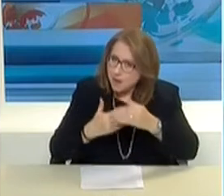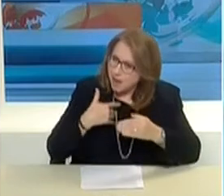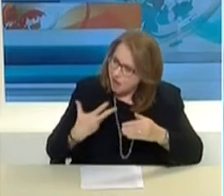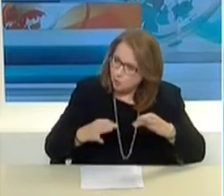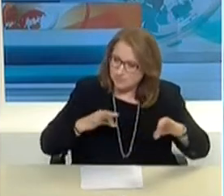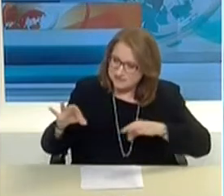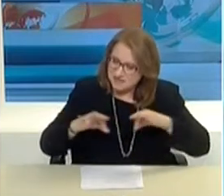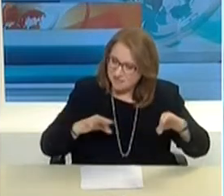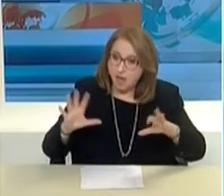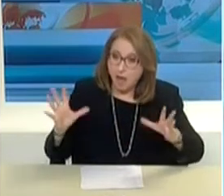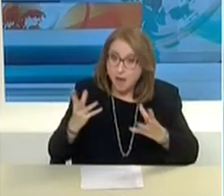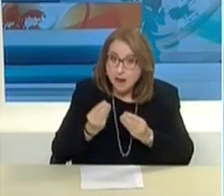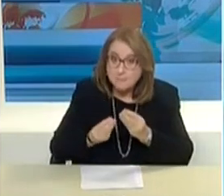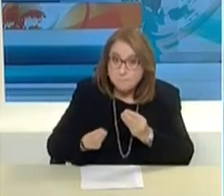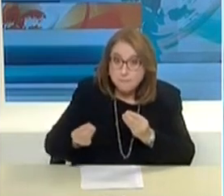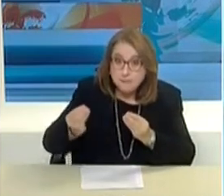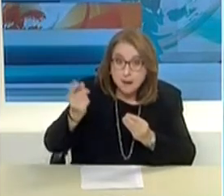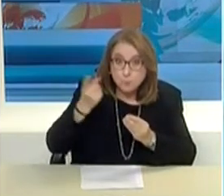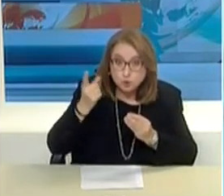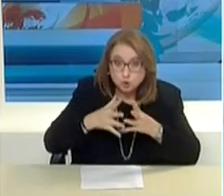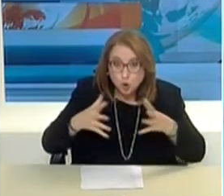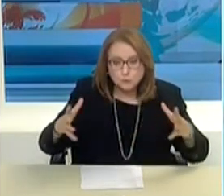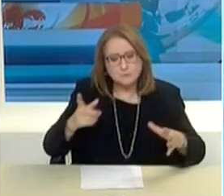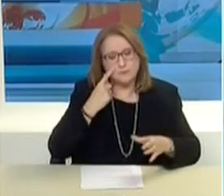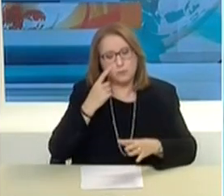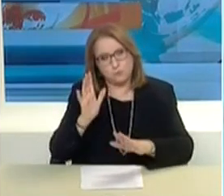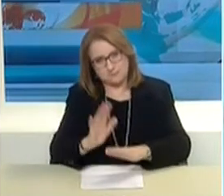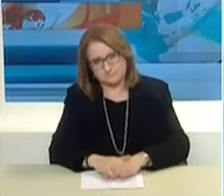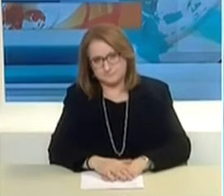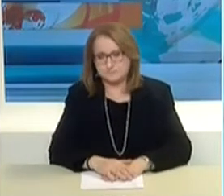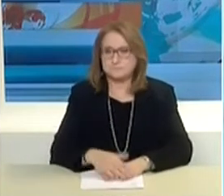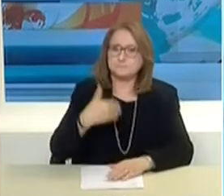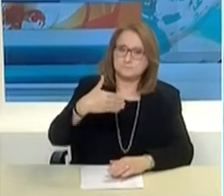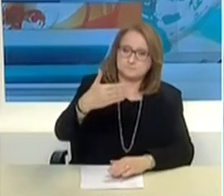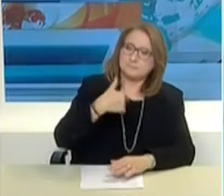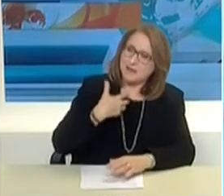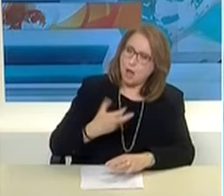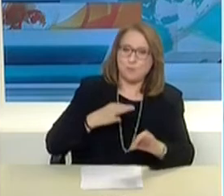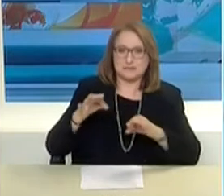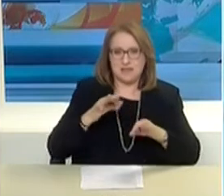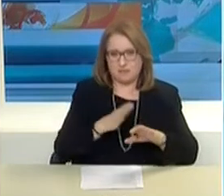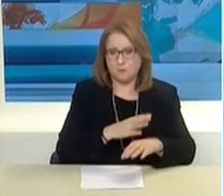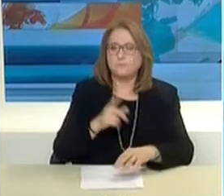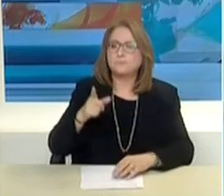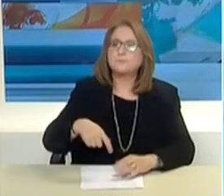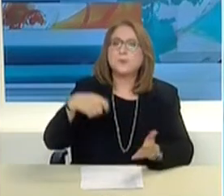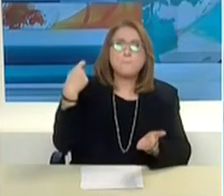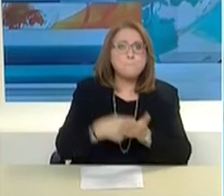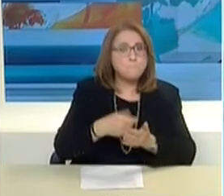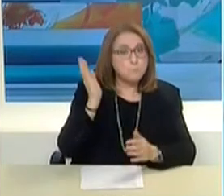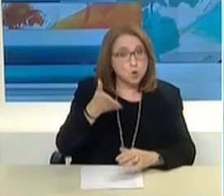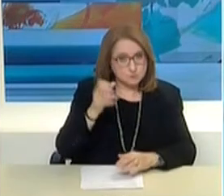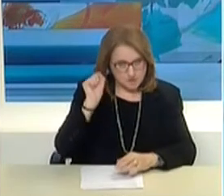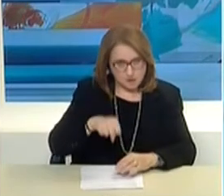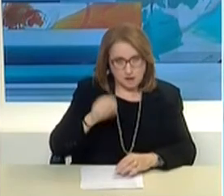σχεδιασμός. Τα πρόστιμα προβλέπονται. Εξετάζουμε την περίπτωση τα πρόστιμα αυτά να